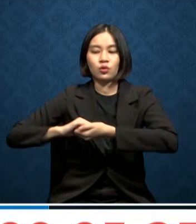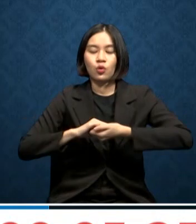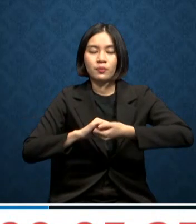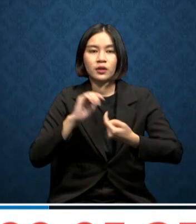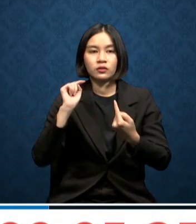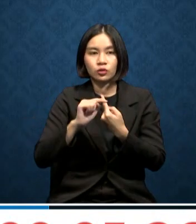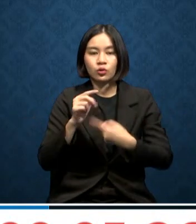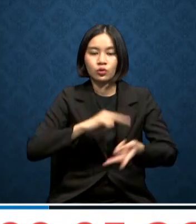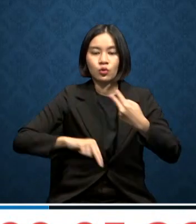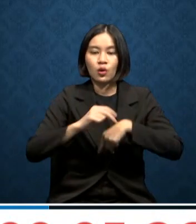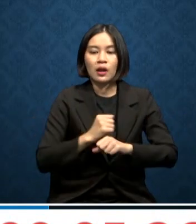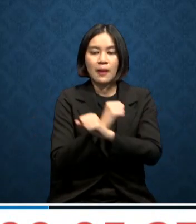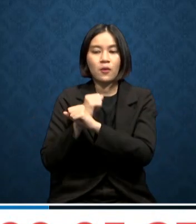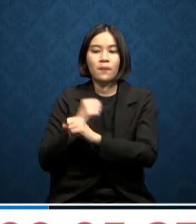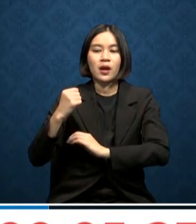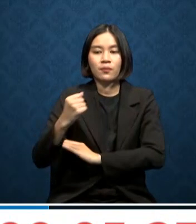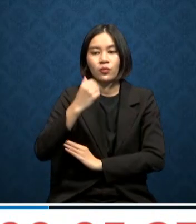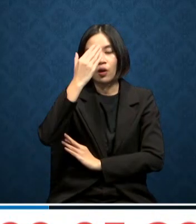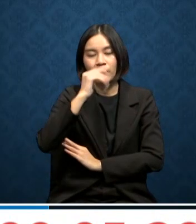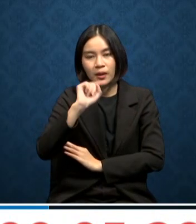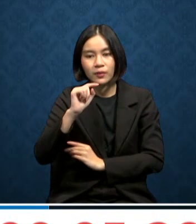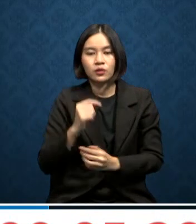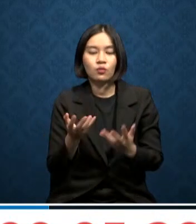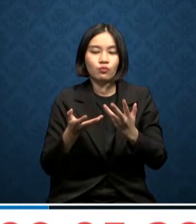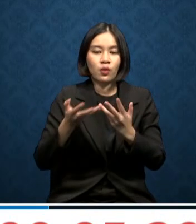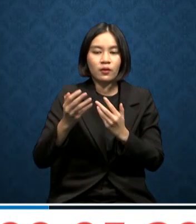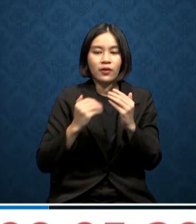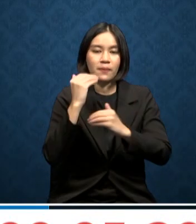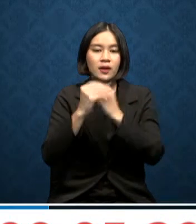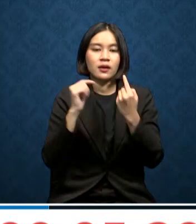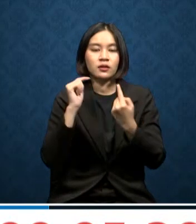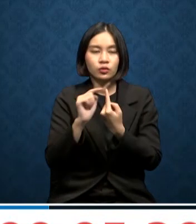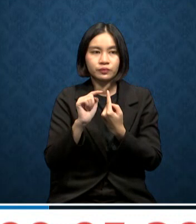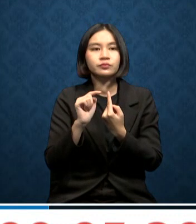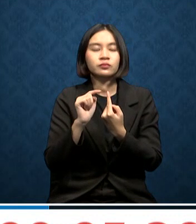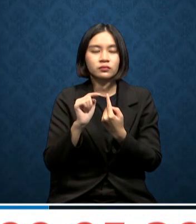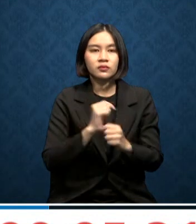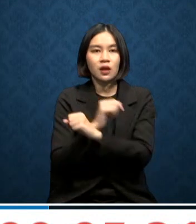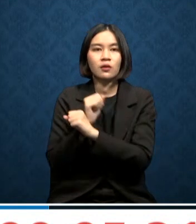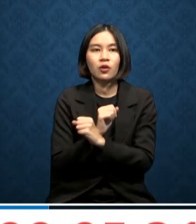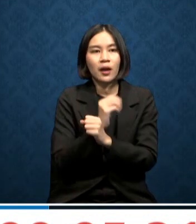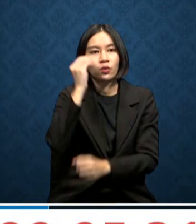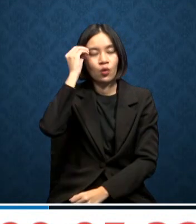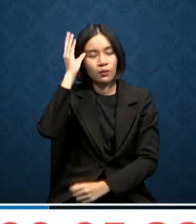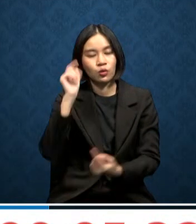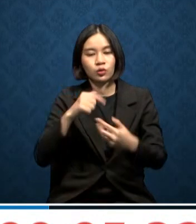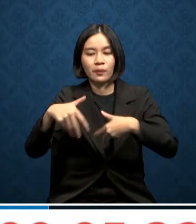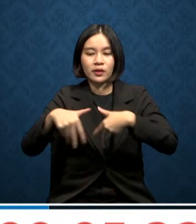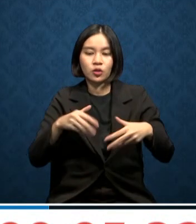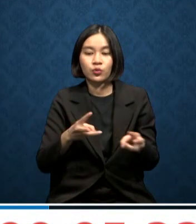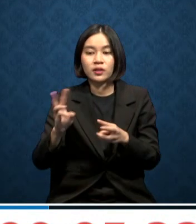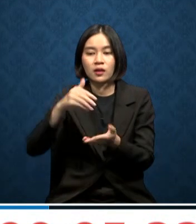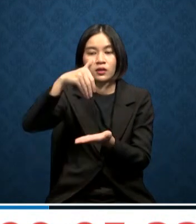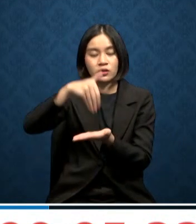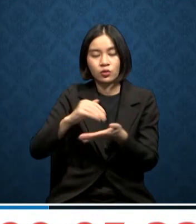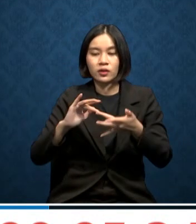ด้รักษาามนคง ปอดภั Cyberเพื่อย่ระดบการป้องการ และปบ ๆ ปนชียกรมท Cyberให้ความรกัปชาชน ผ่านศูยอิเตอเน็